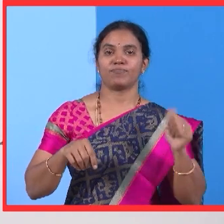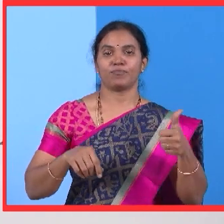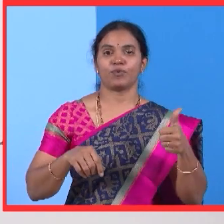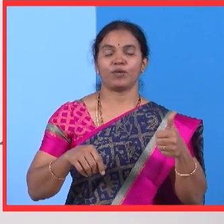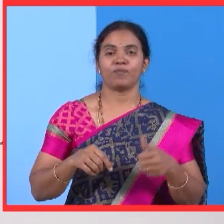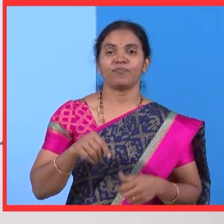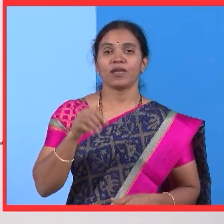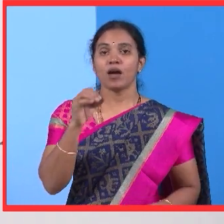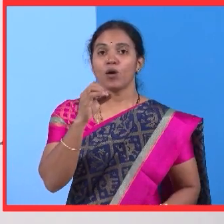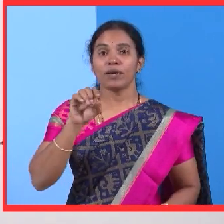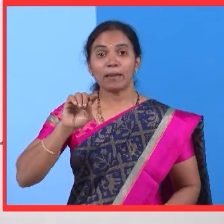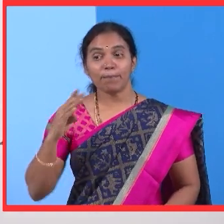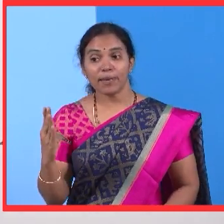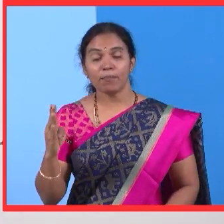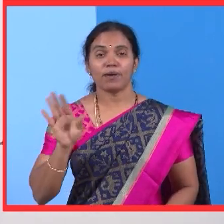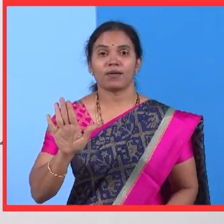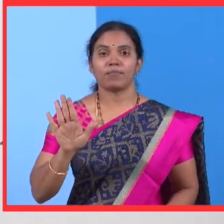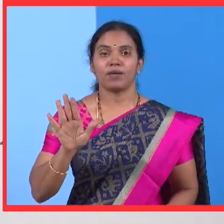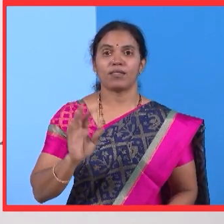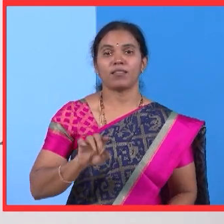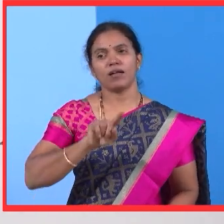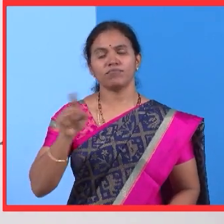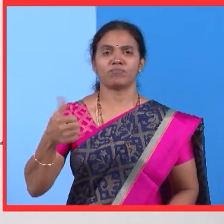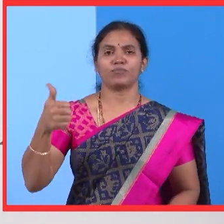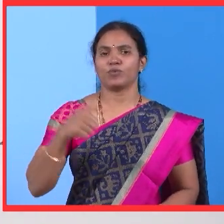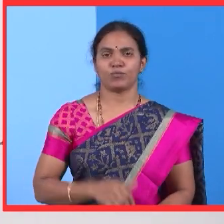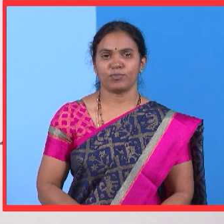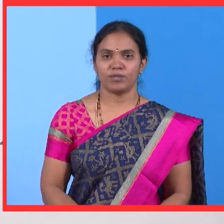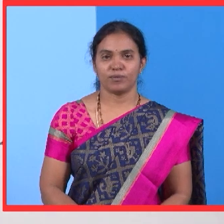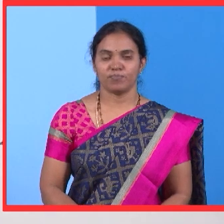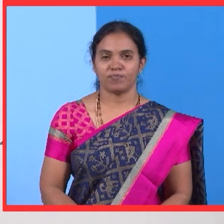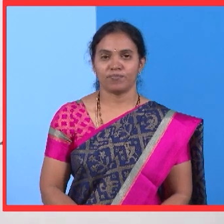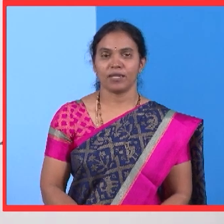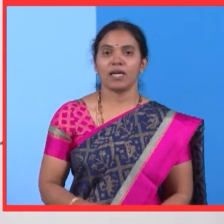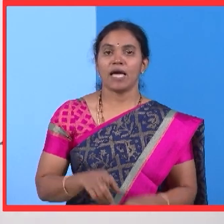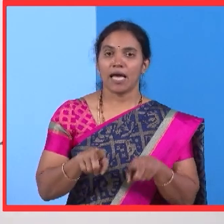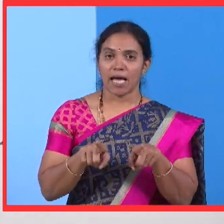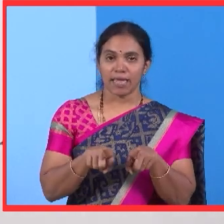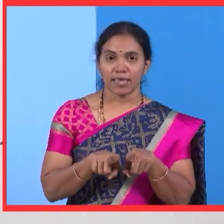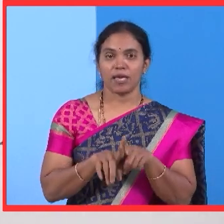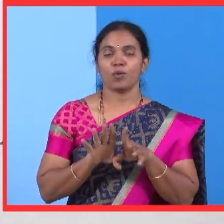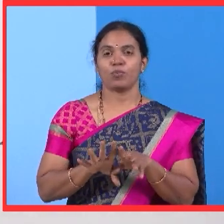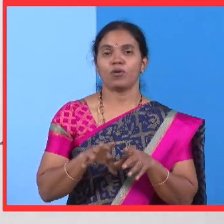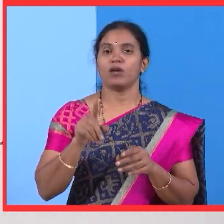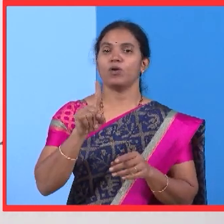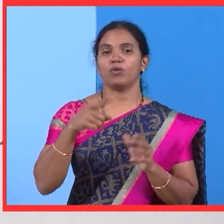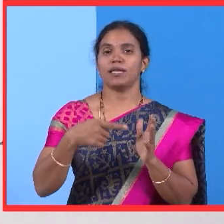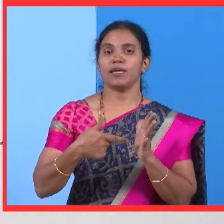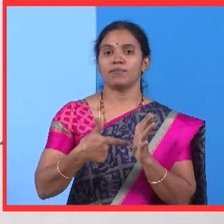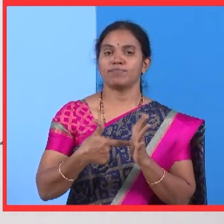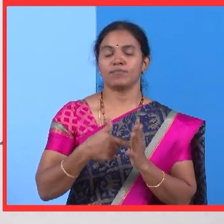நிரப்புவதற்கு, வண்டிக்கு எரிபொருள் நிரப்புவதற்கு செல்வார். இதை ஒரு உதாரணத்தின் மூலமும்